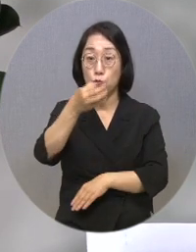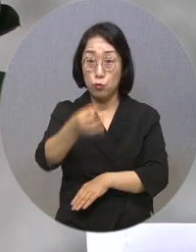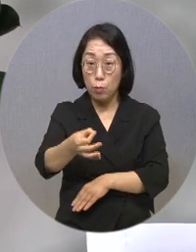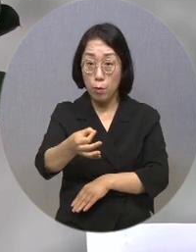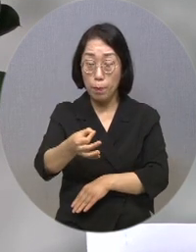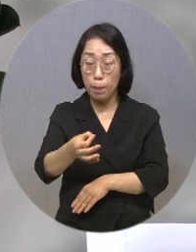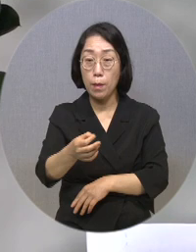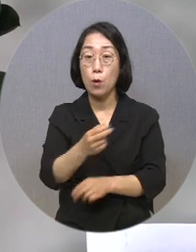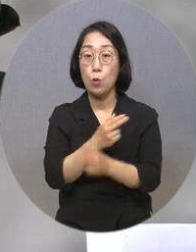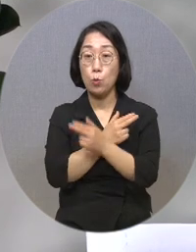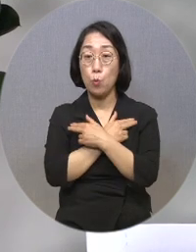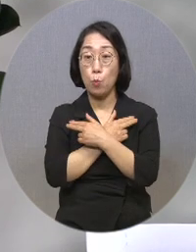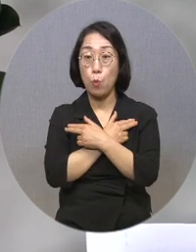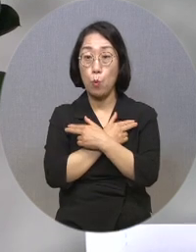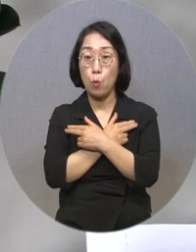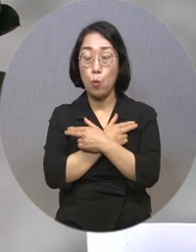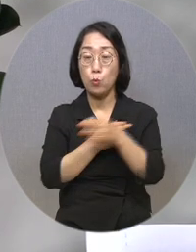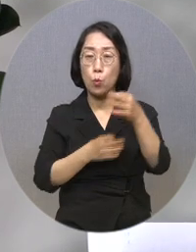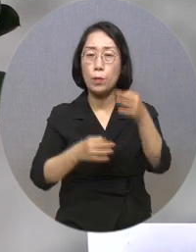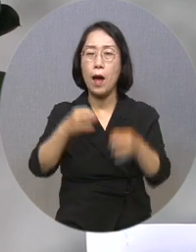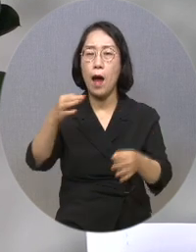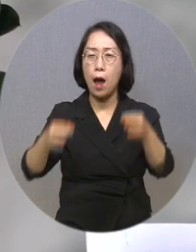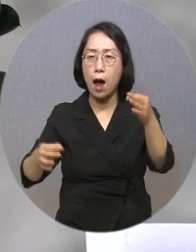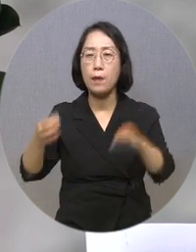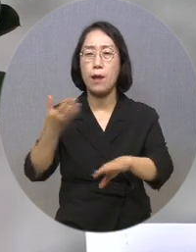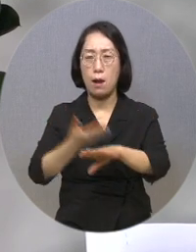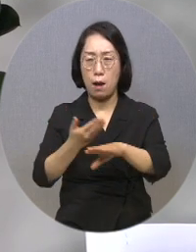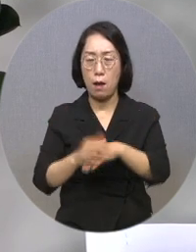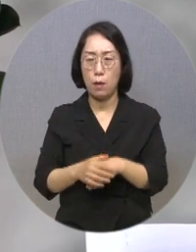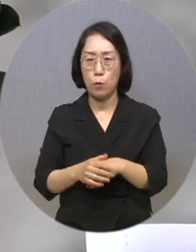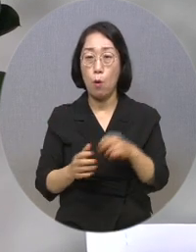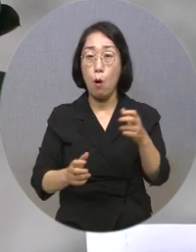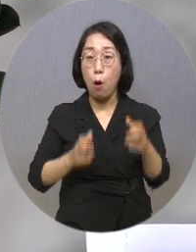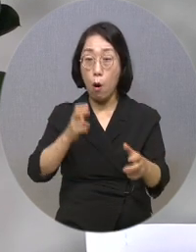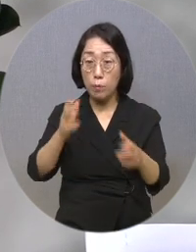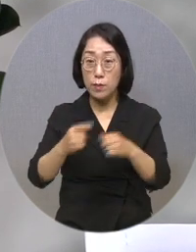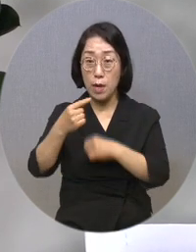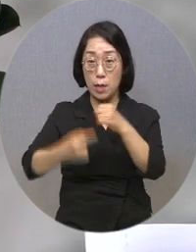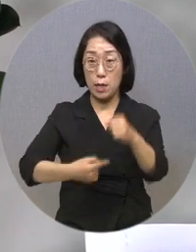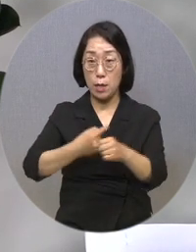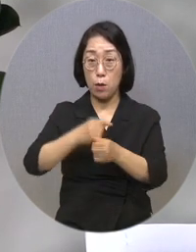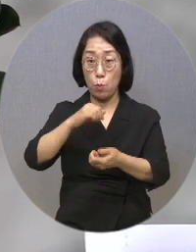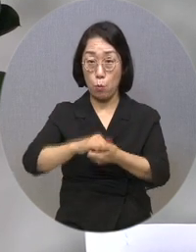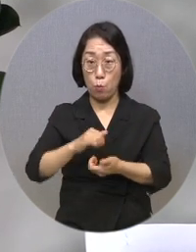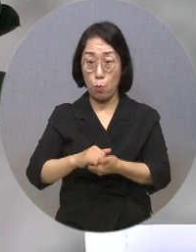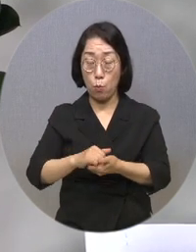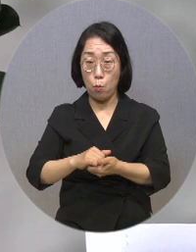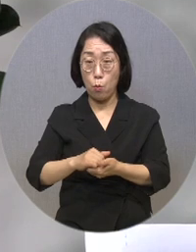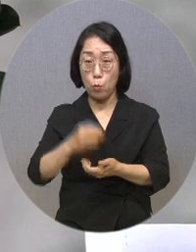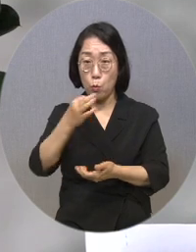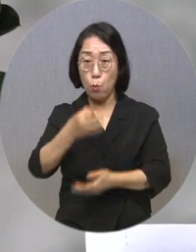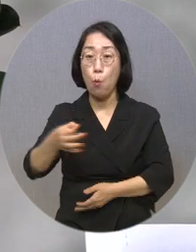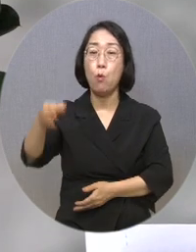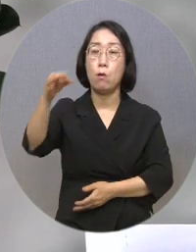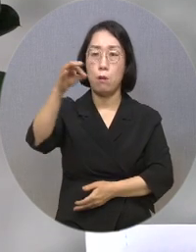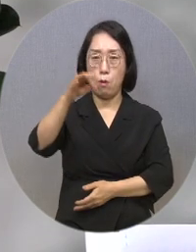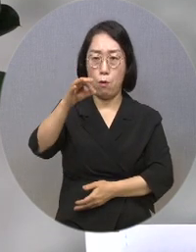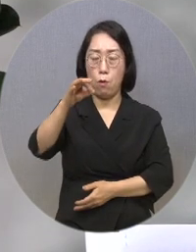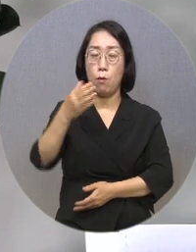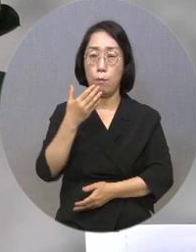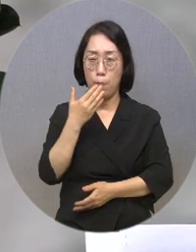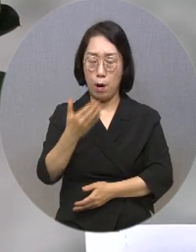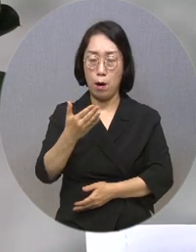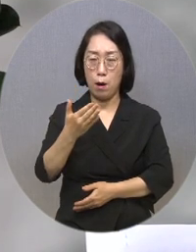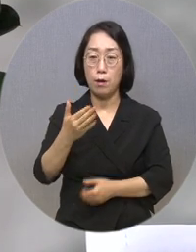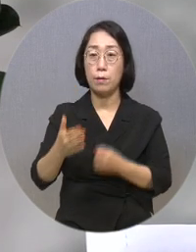자체가 전부 다 가격이 다르고 그리고 실제 업체가 매년 교복을 올릴 수 있는 값을 올릴 수 있는 여지가